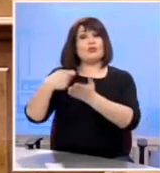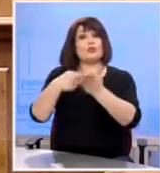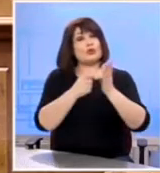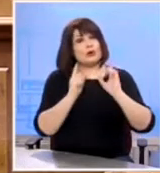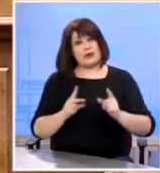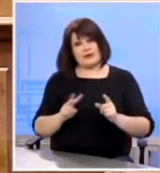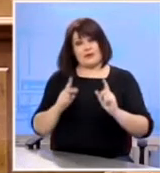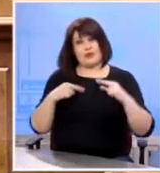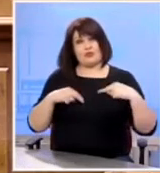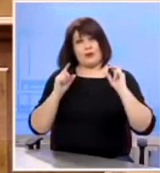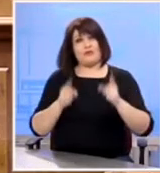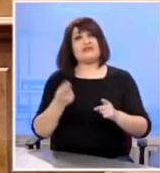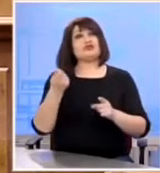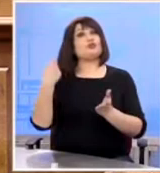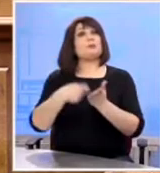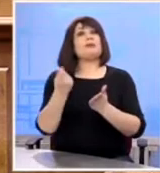Διοικητικού Συμβουλίου.